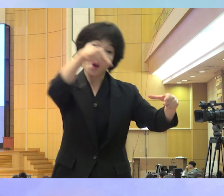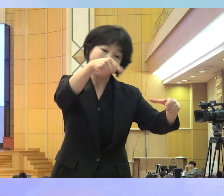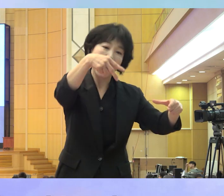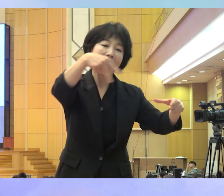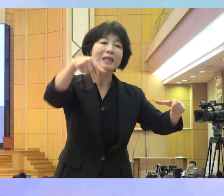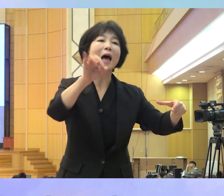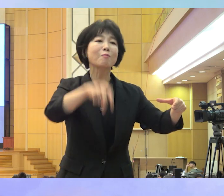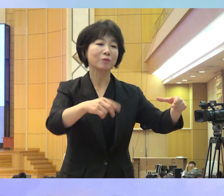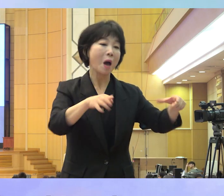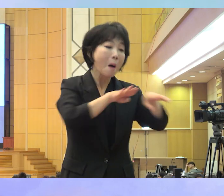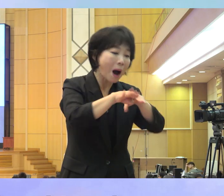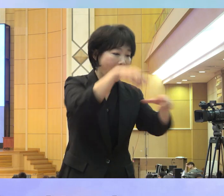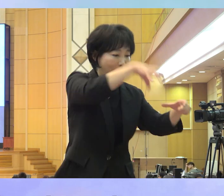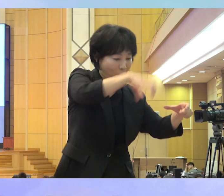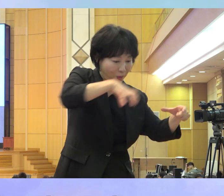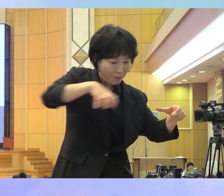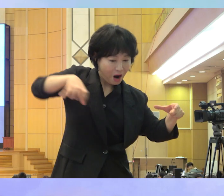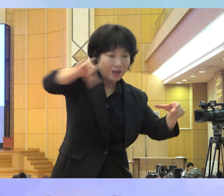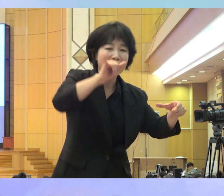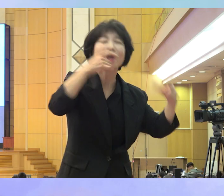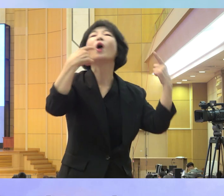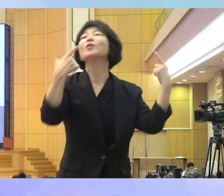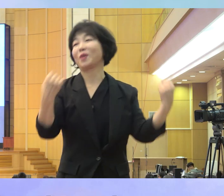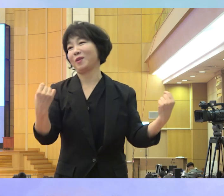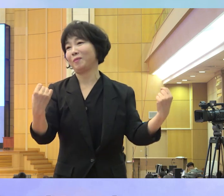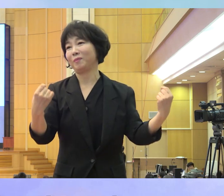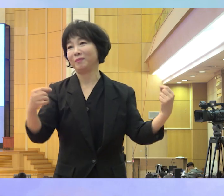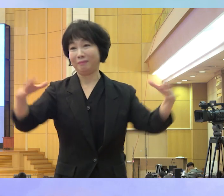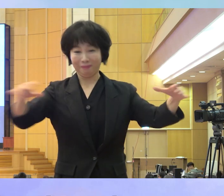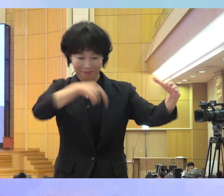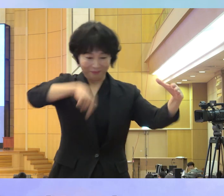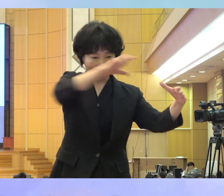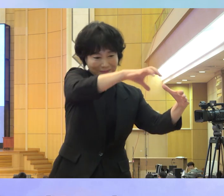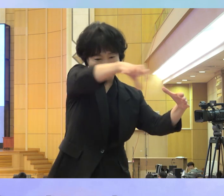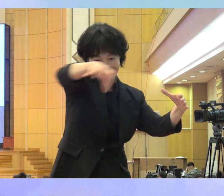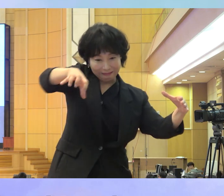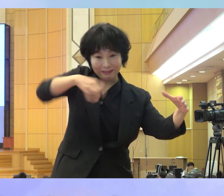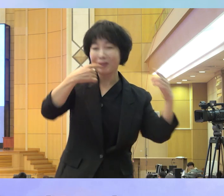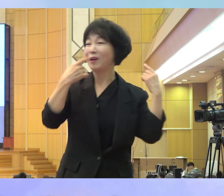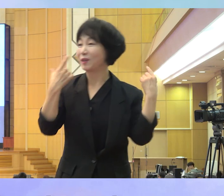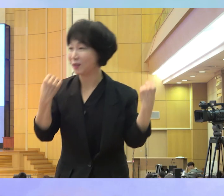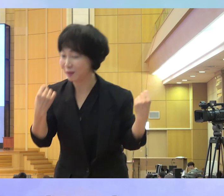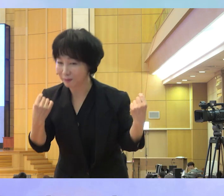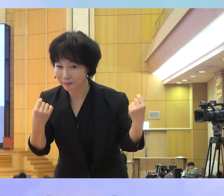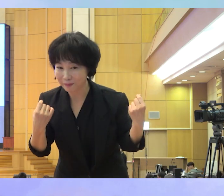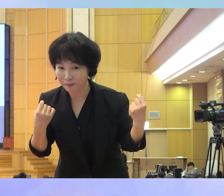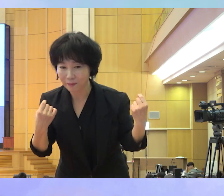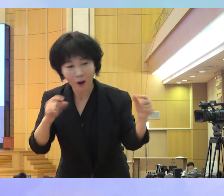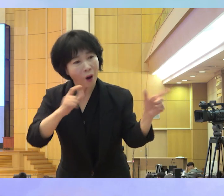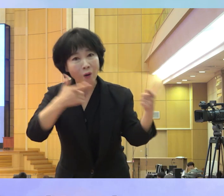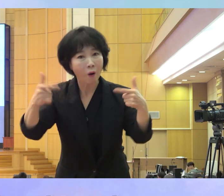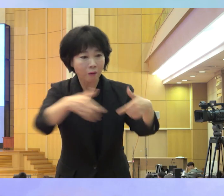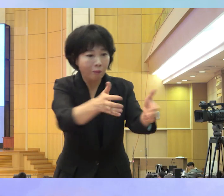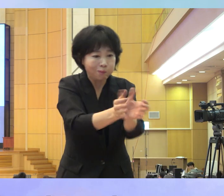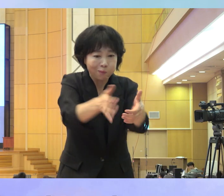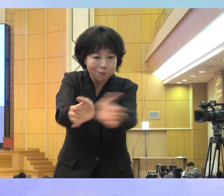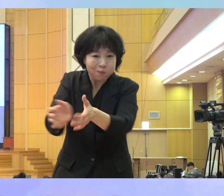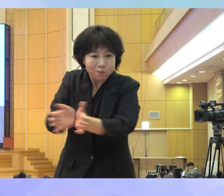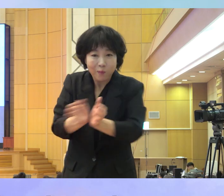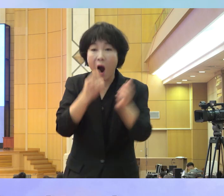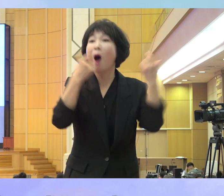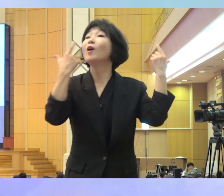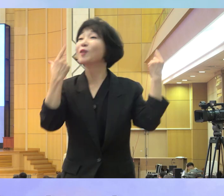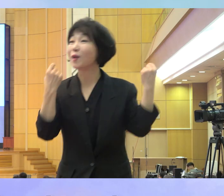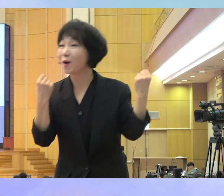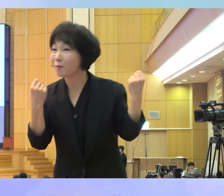있습니다. 방학동도 있습니다. 녹산교회도 있습니다. 도봉동도 있습니다. 이렇게 여러 동이 있는